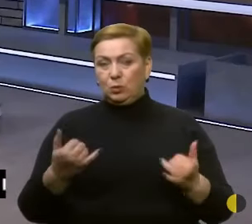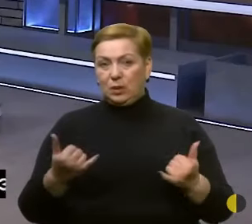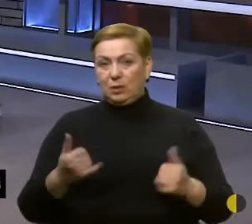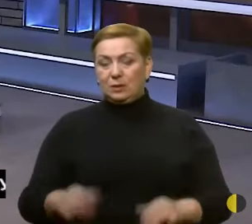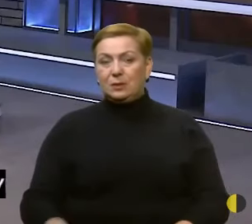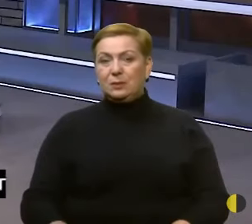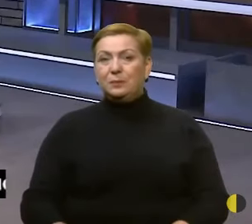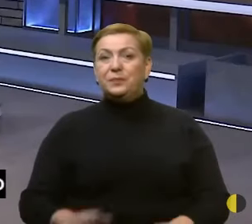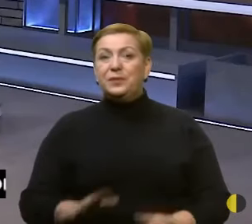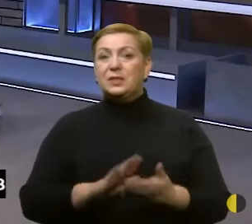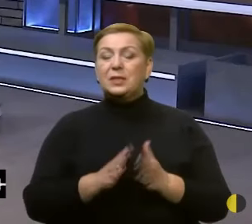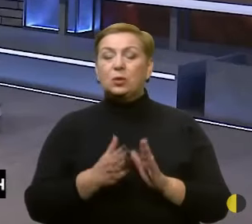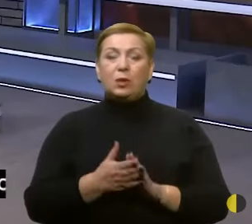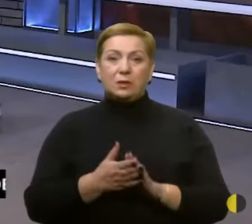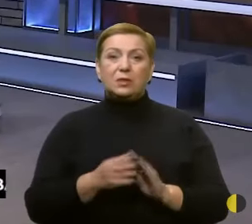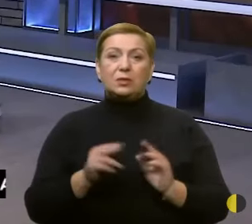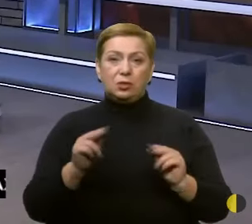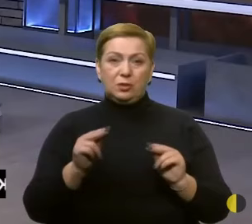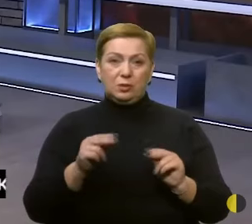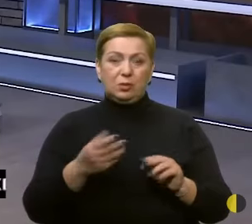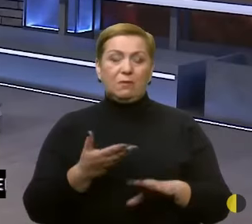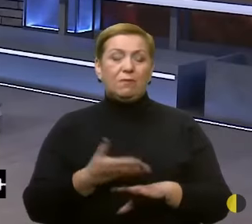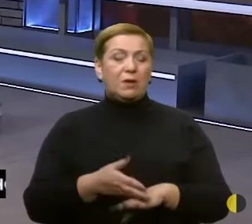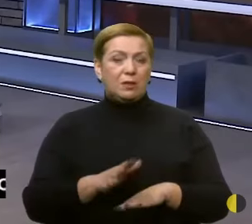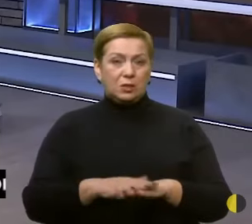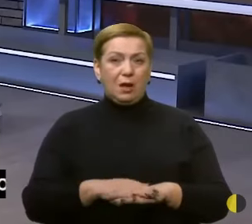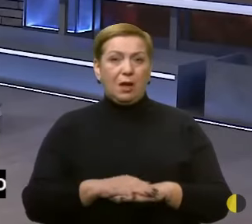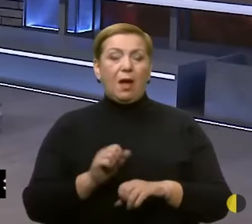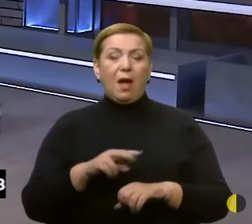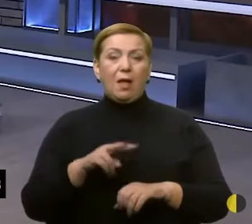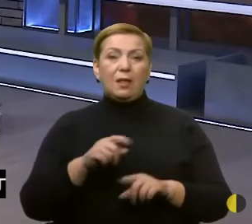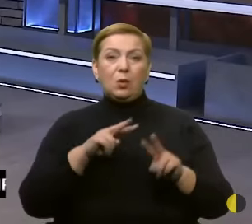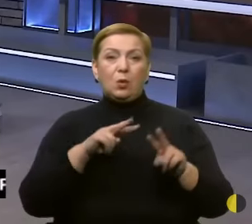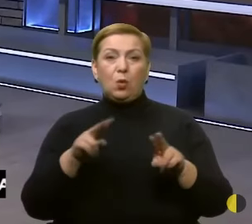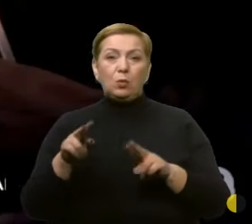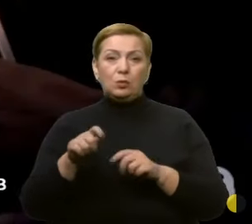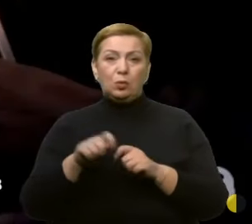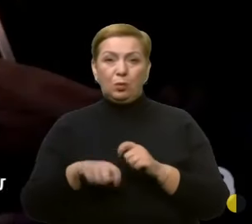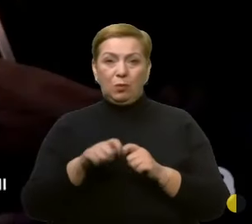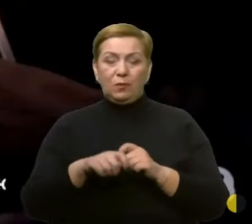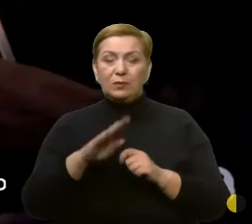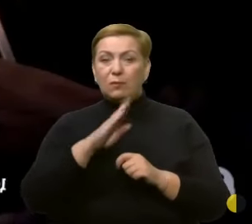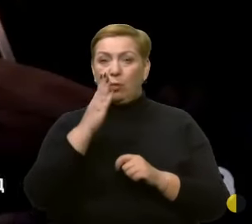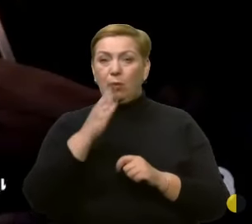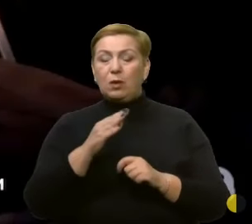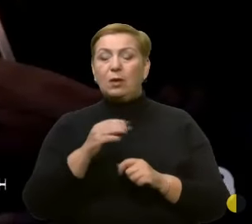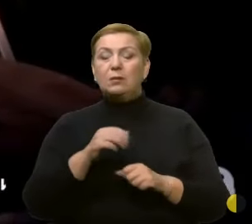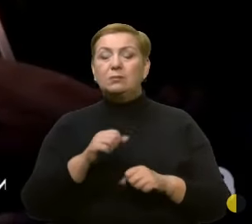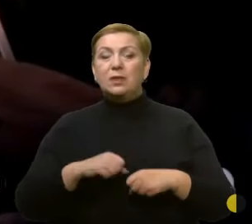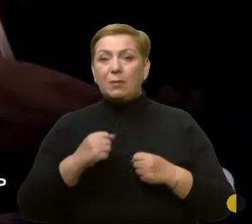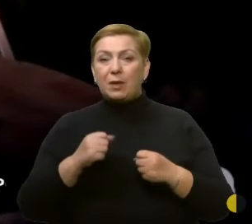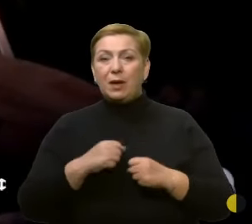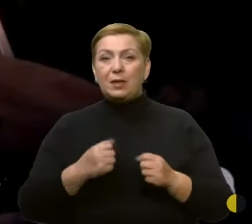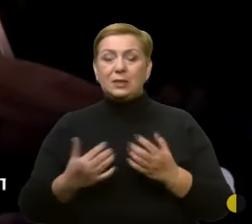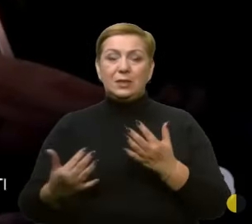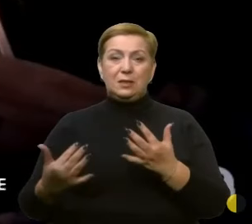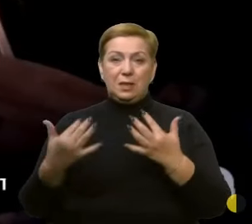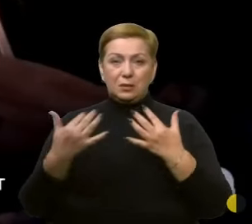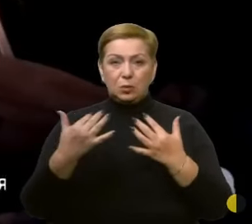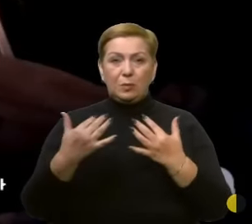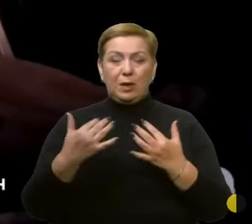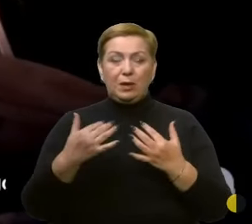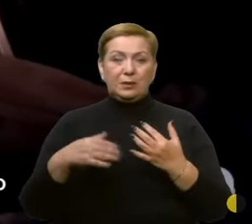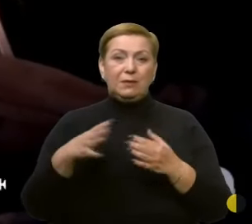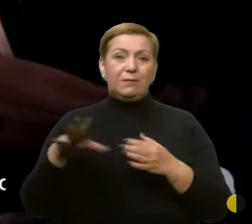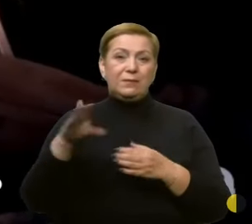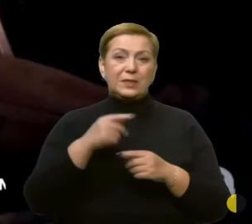Ситуація, чесно кажучи, важка, але контрольована. Ворог намагається постійно наступати. Це все